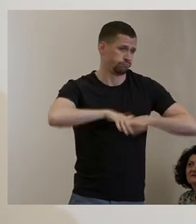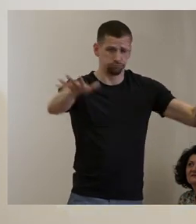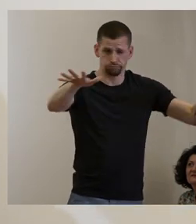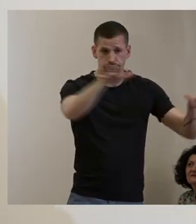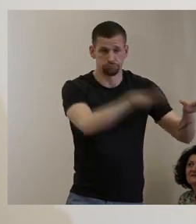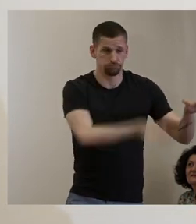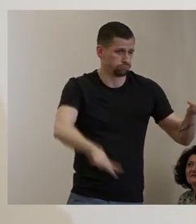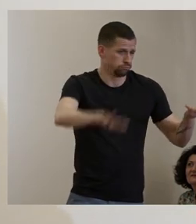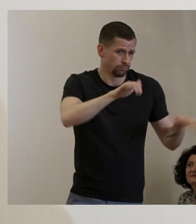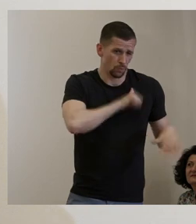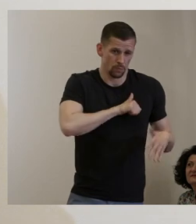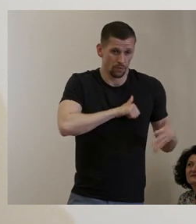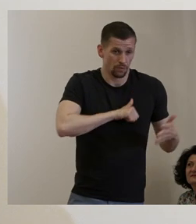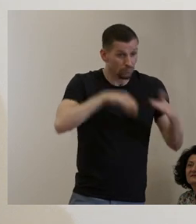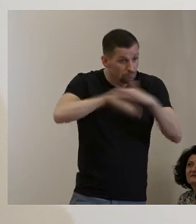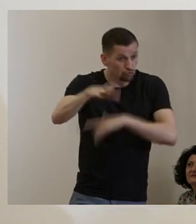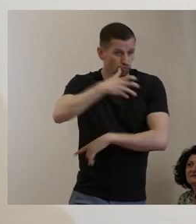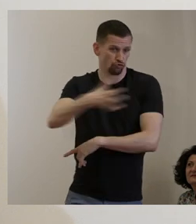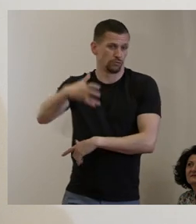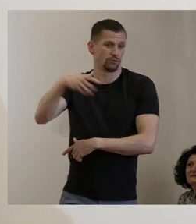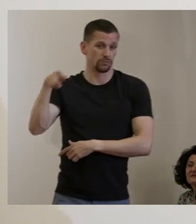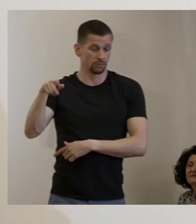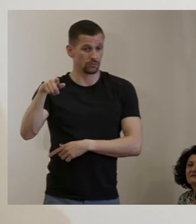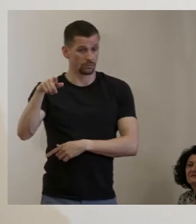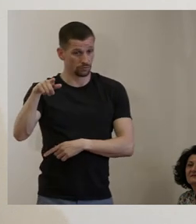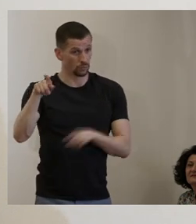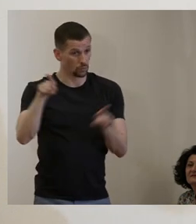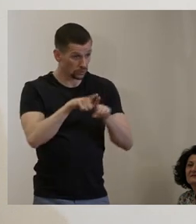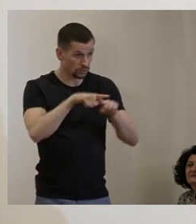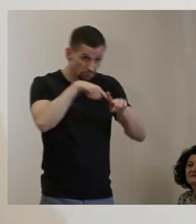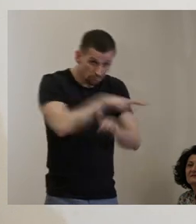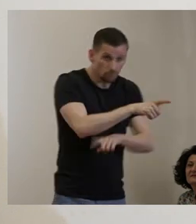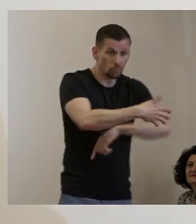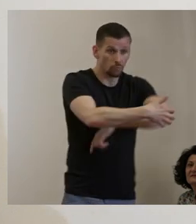belles de maîtres pauvres qui n'ont qu'un